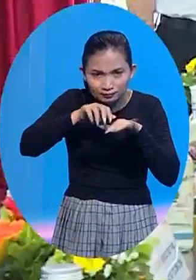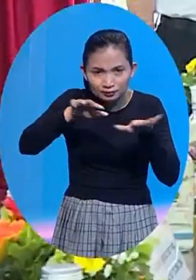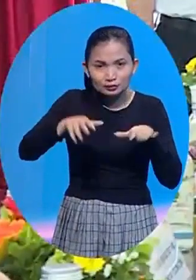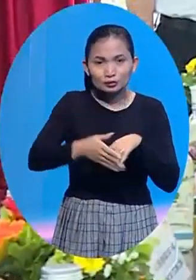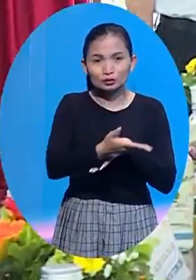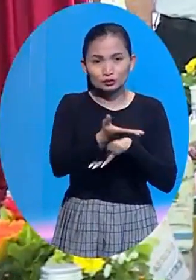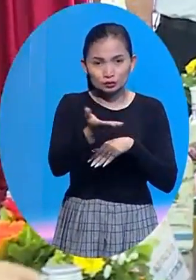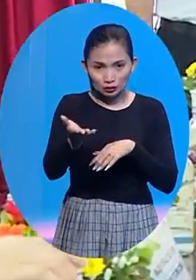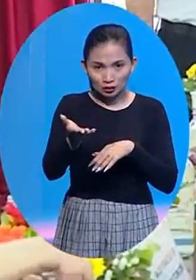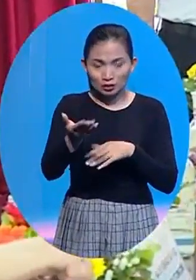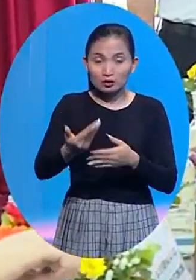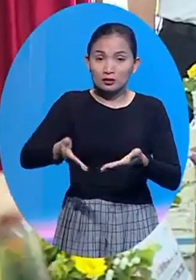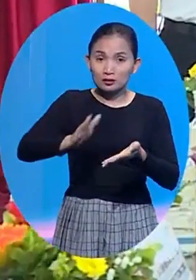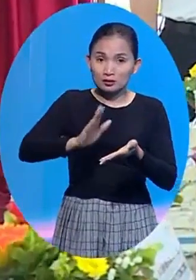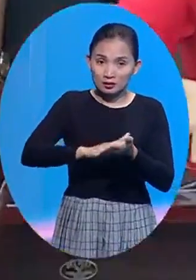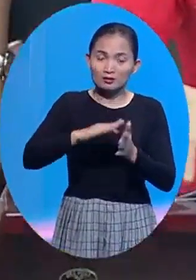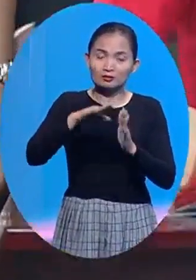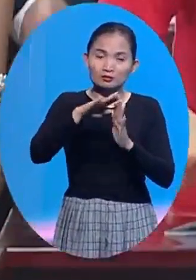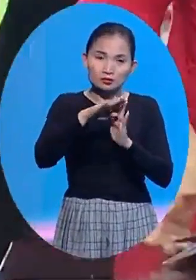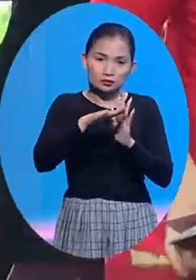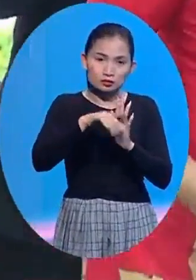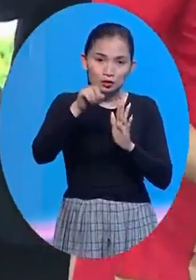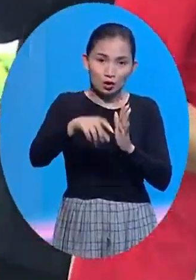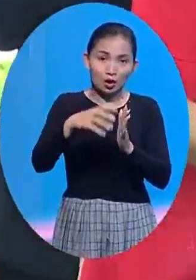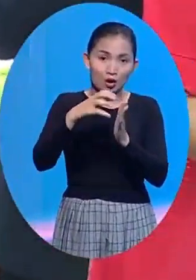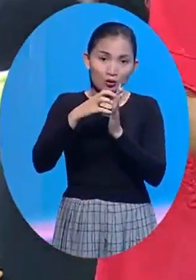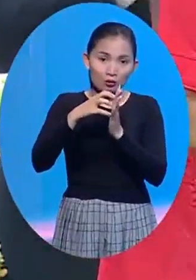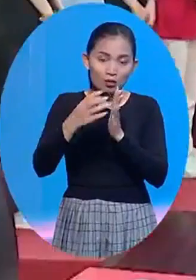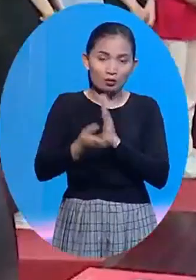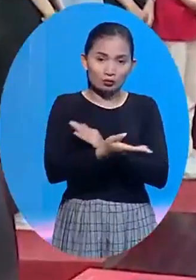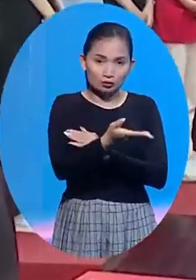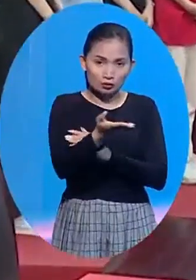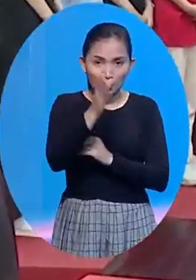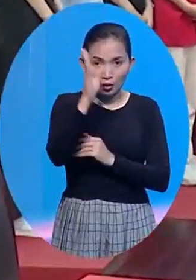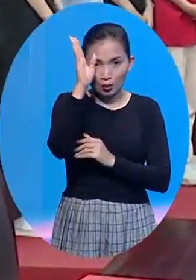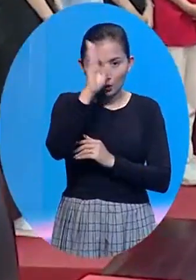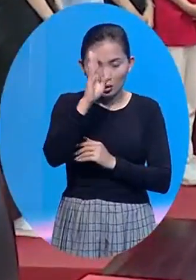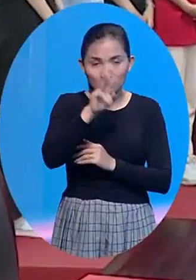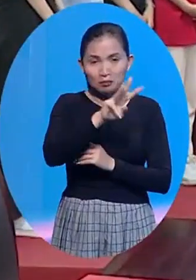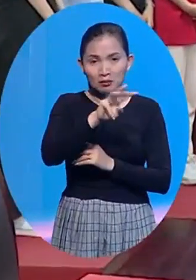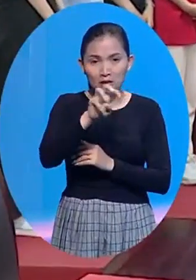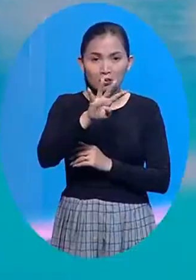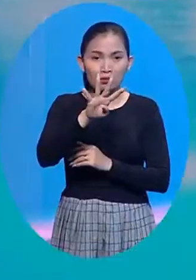viên và bác sĩ nội trú xuất sắc thuộc Đại học Y Hà Nội với tổng giá trị hơn 345 triệu đồng.